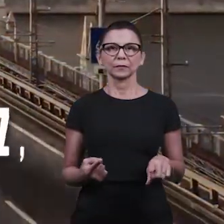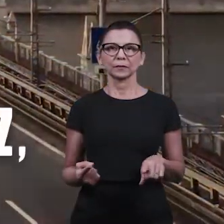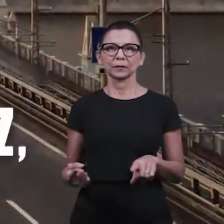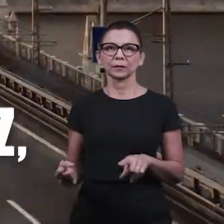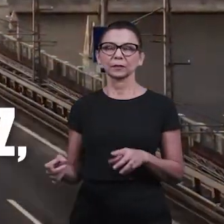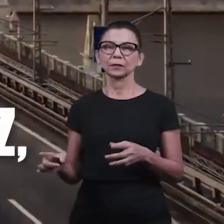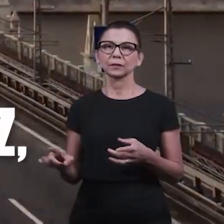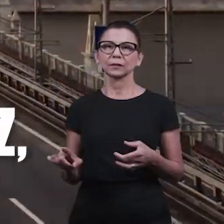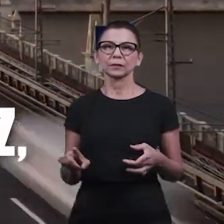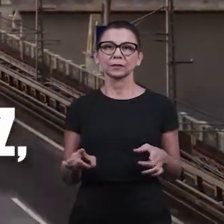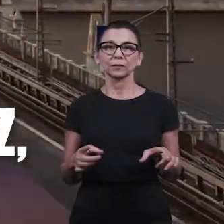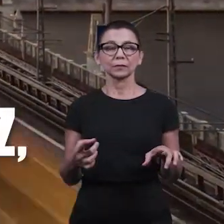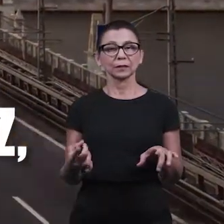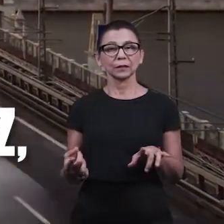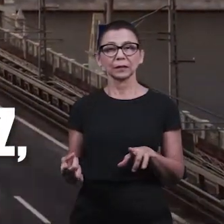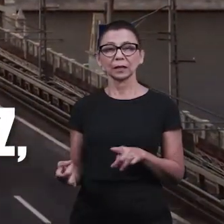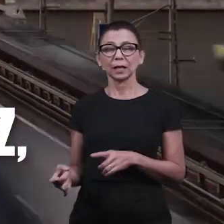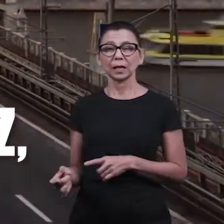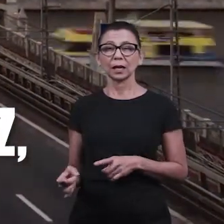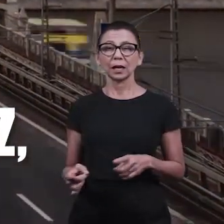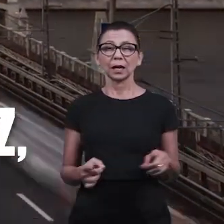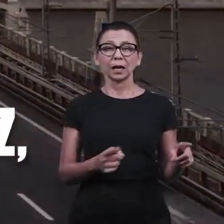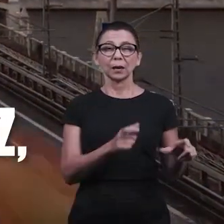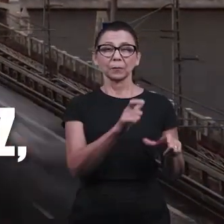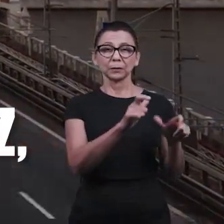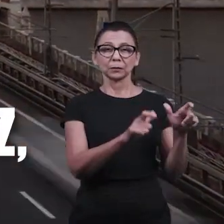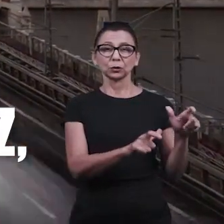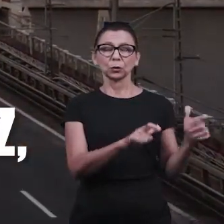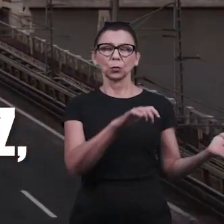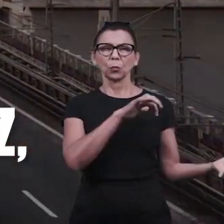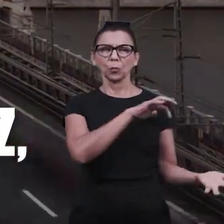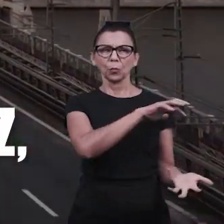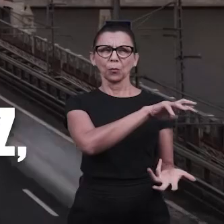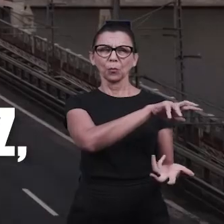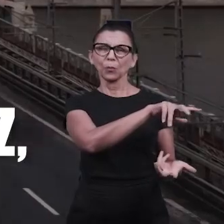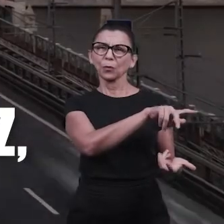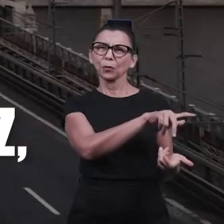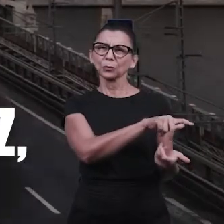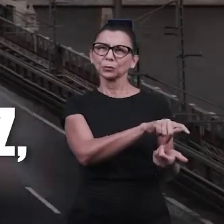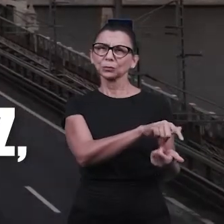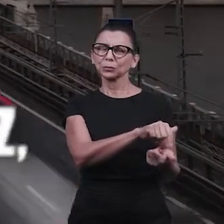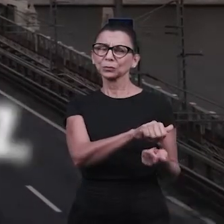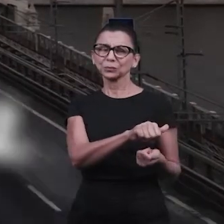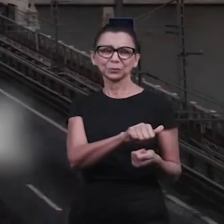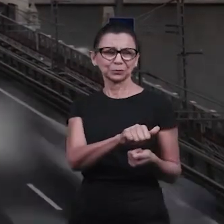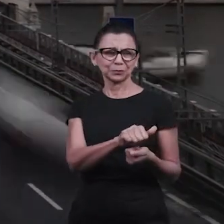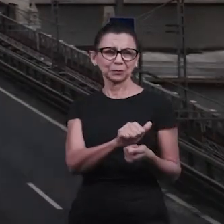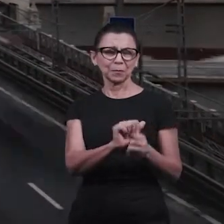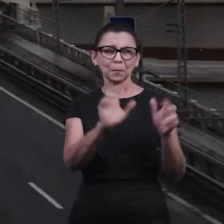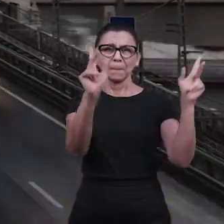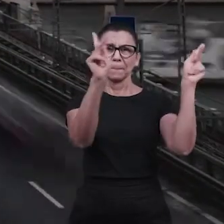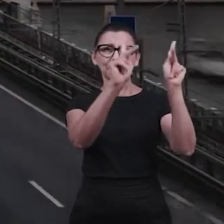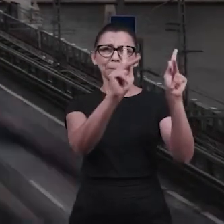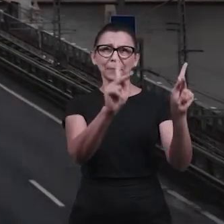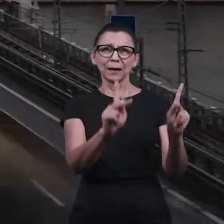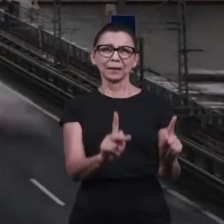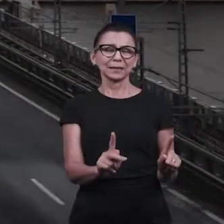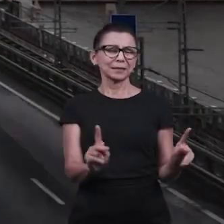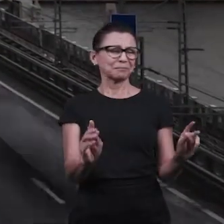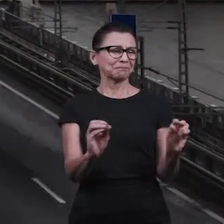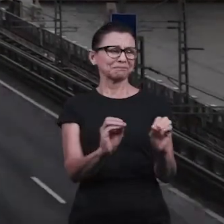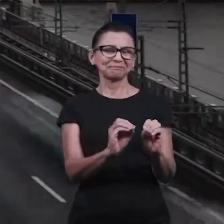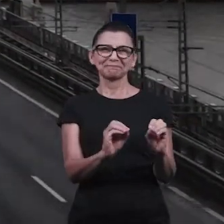Este mundo não tem a sua paz. Este